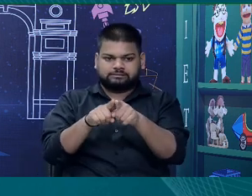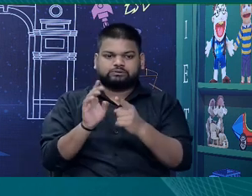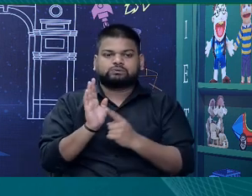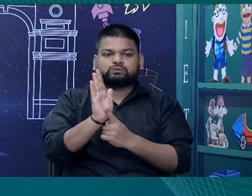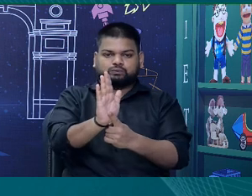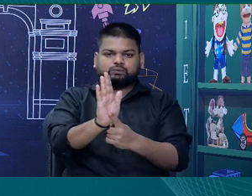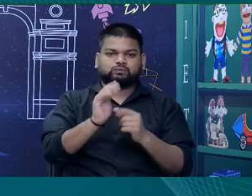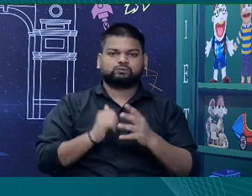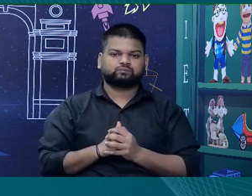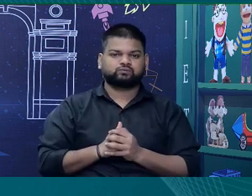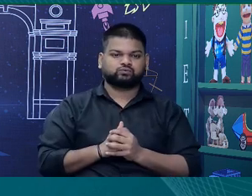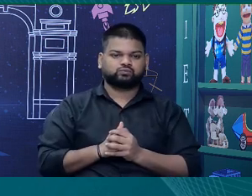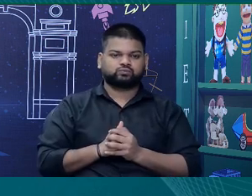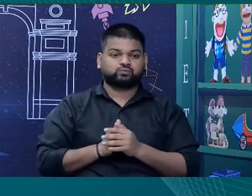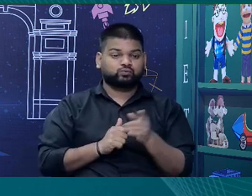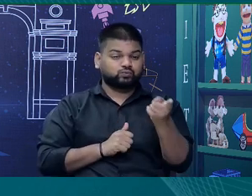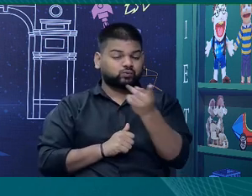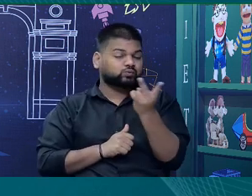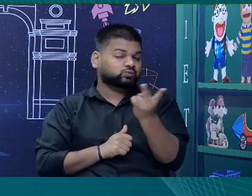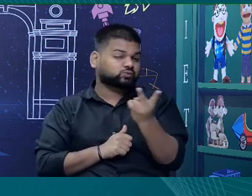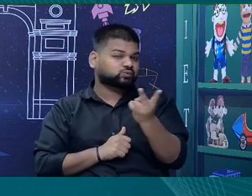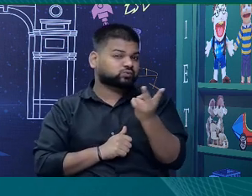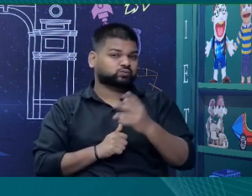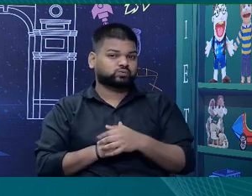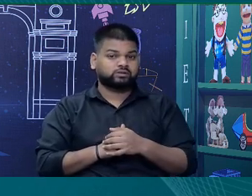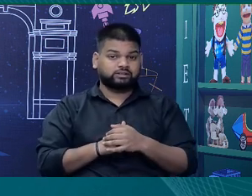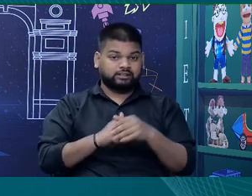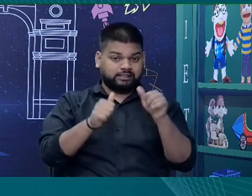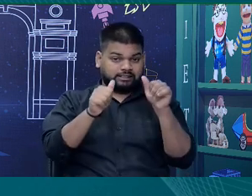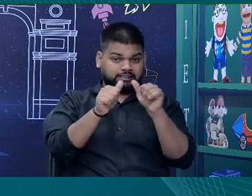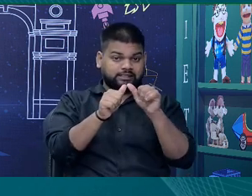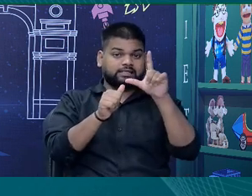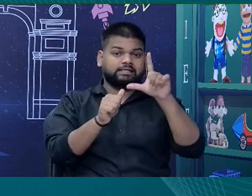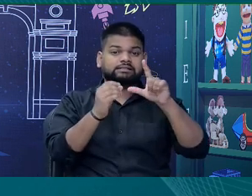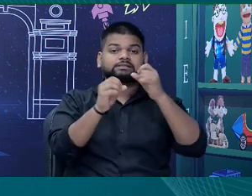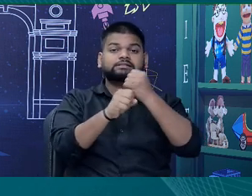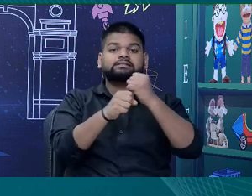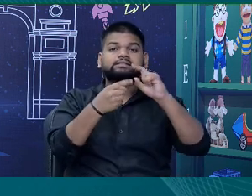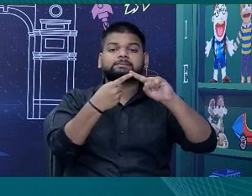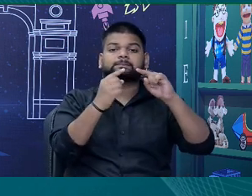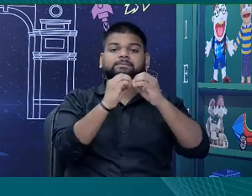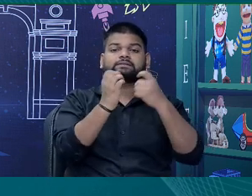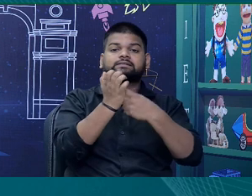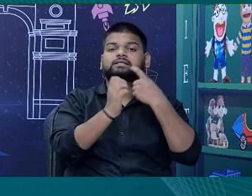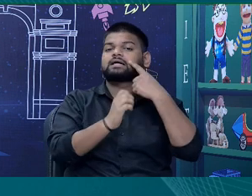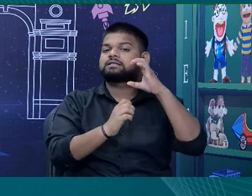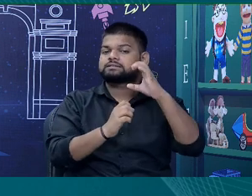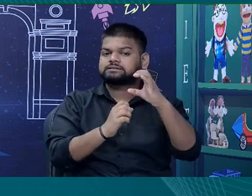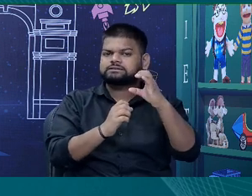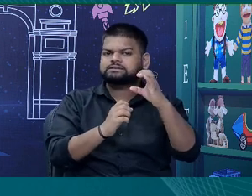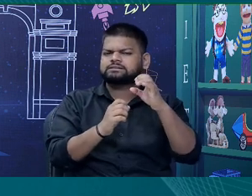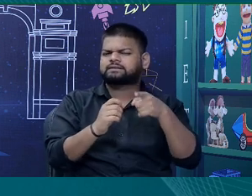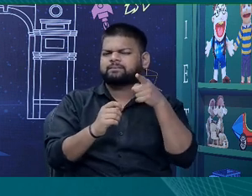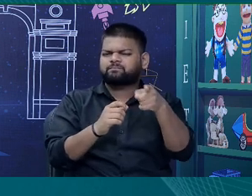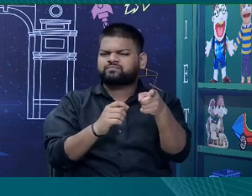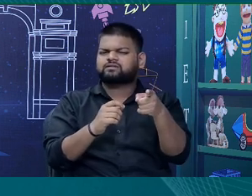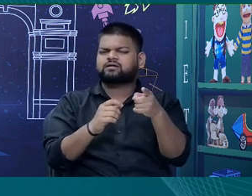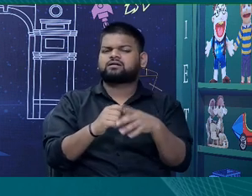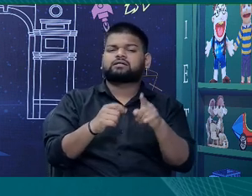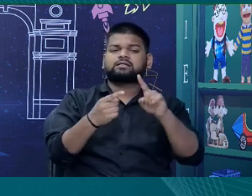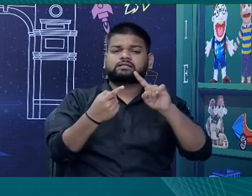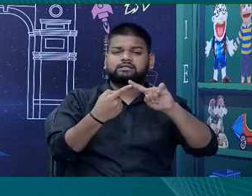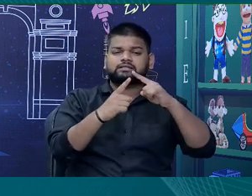एक्सप्रेशंस आर फॉर्म बाय कंबाइनिंग वैरियेबल्स और कांस्टेंस जब हम वैरियेबल्स और कांस्टेंस को कंबाइन करते हैं तो हमें